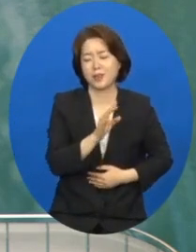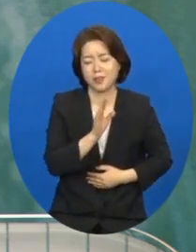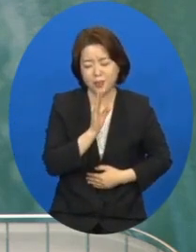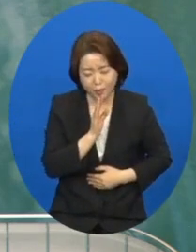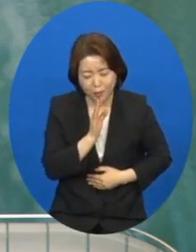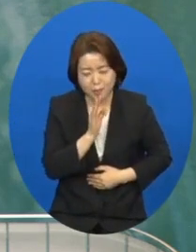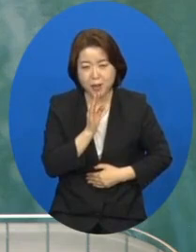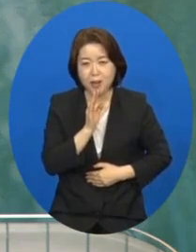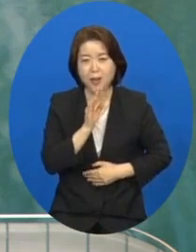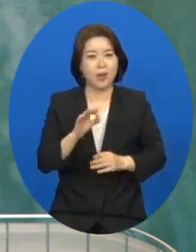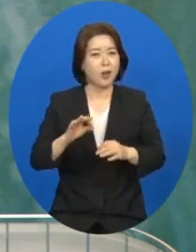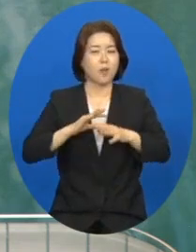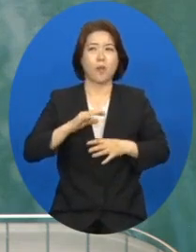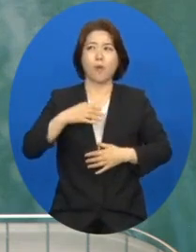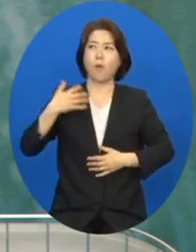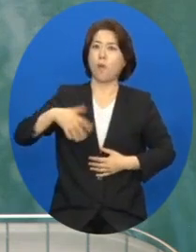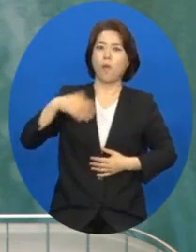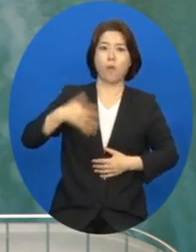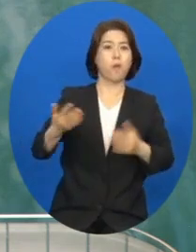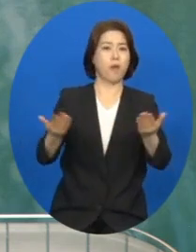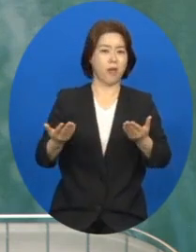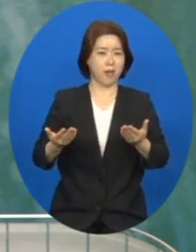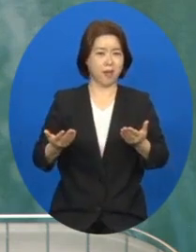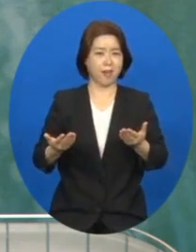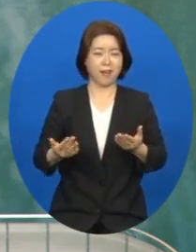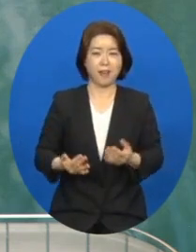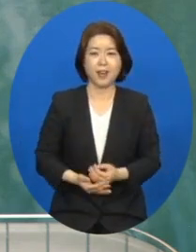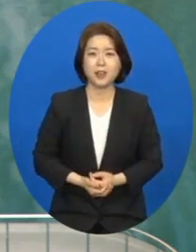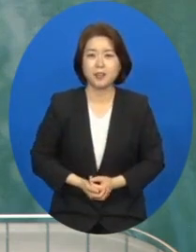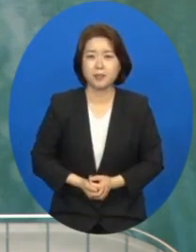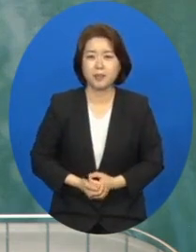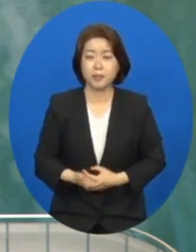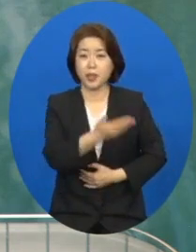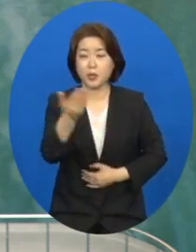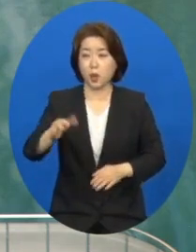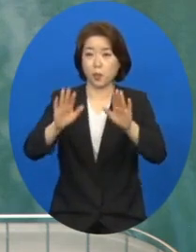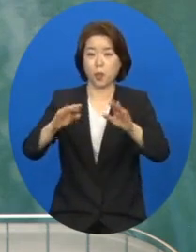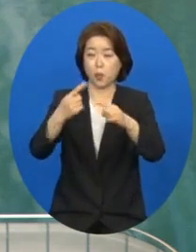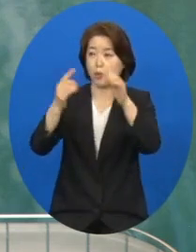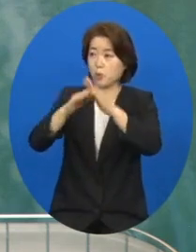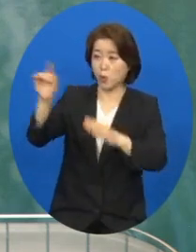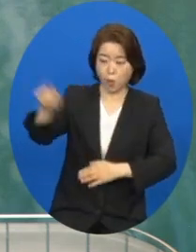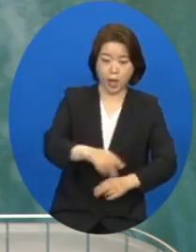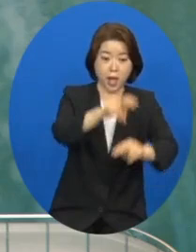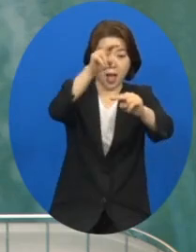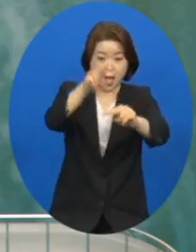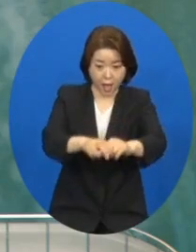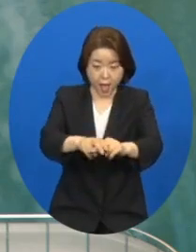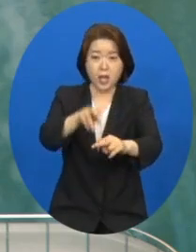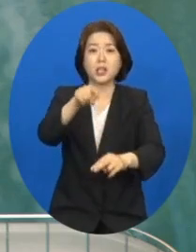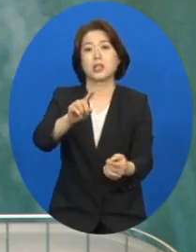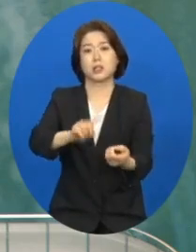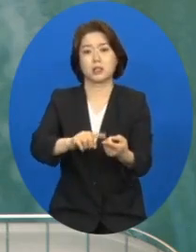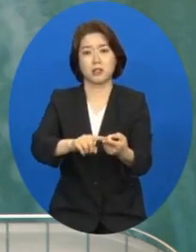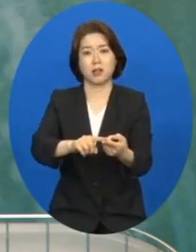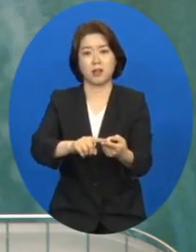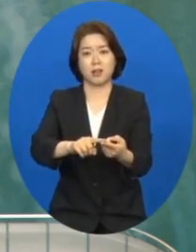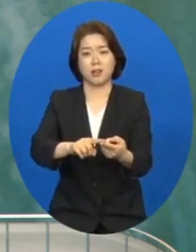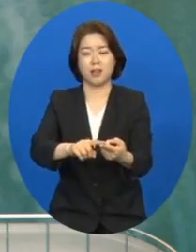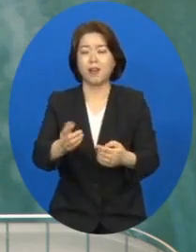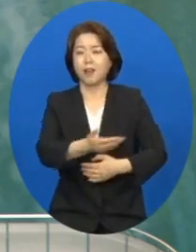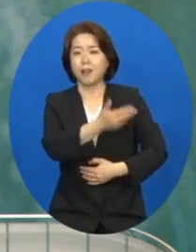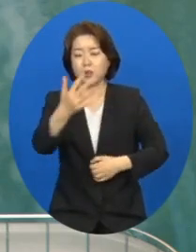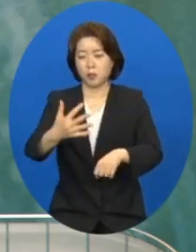이거야말로 진짜 놀랄만한 일 아니겠어요? 여러분이 오늘 교회에 나와 앉으신 것 자체가